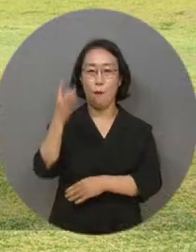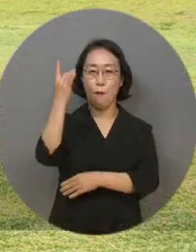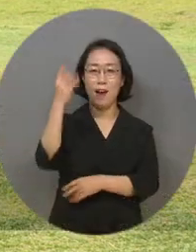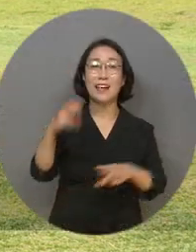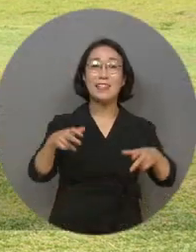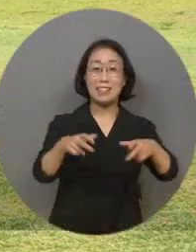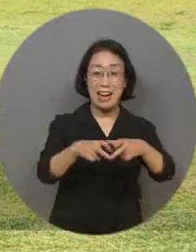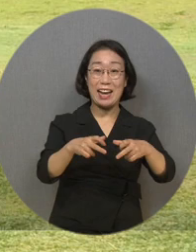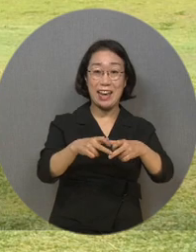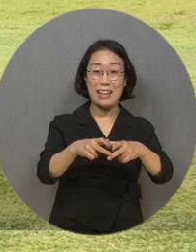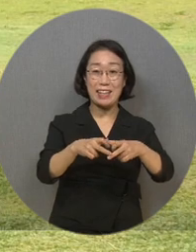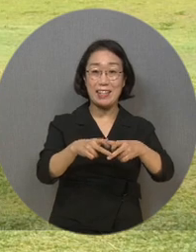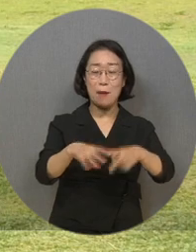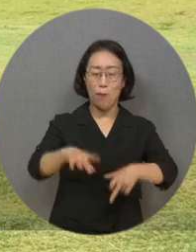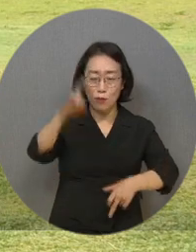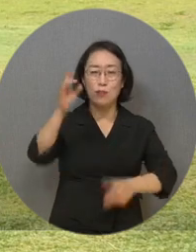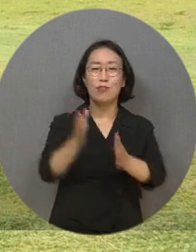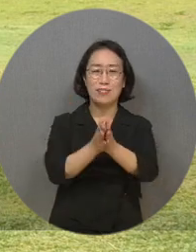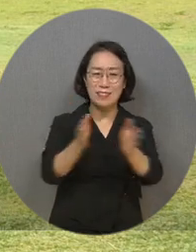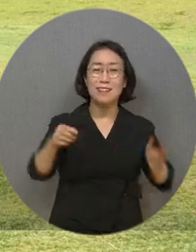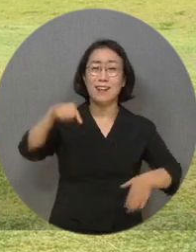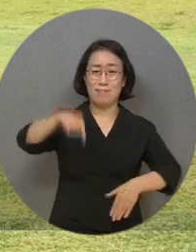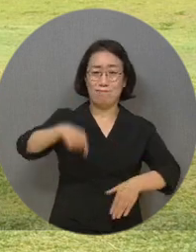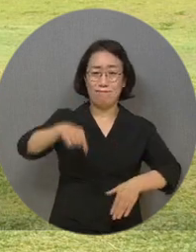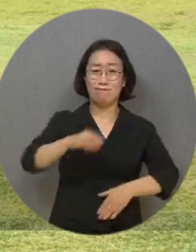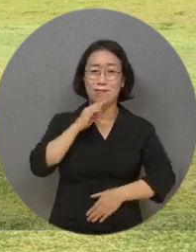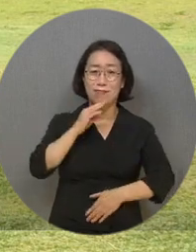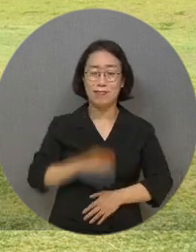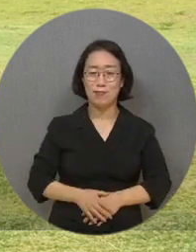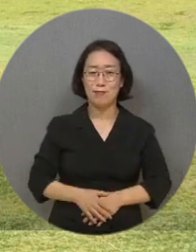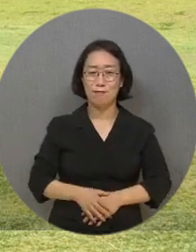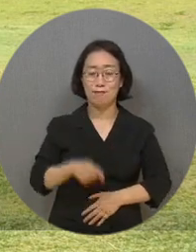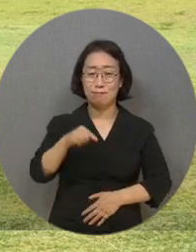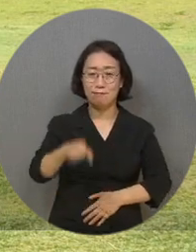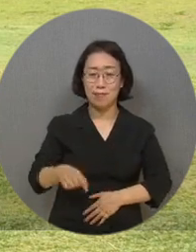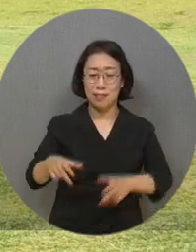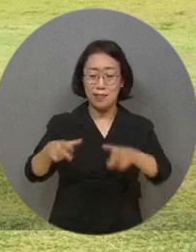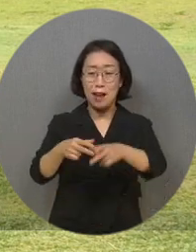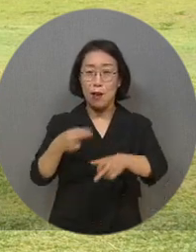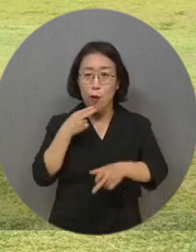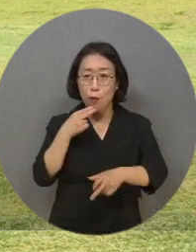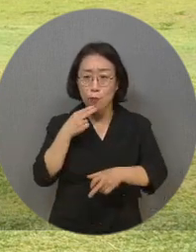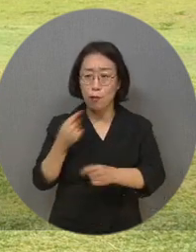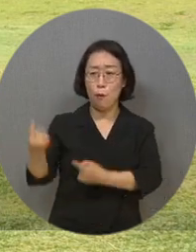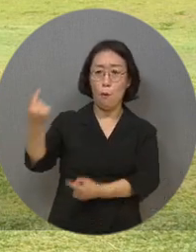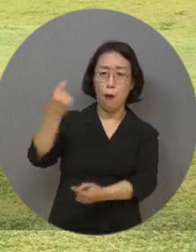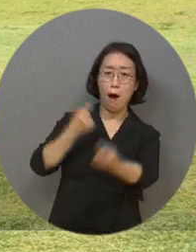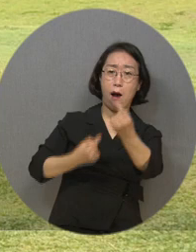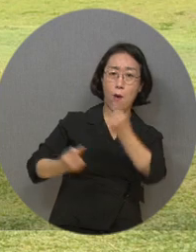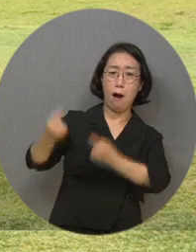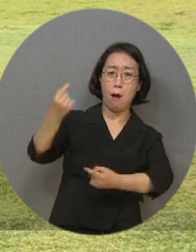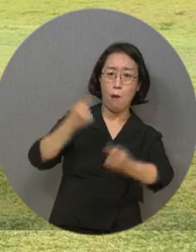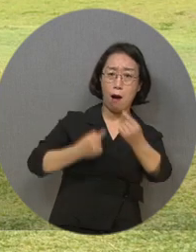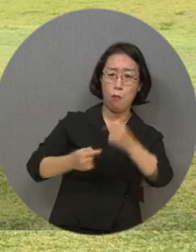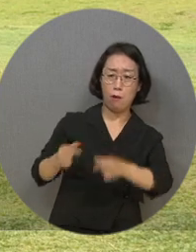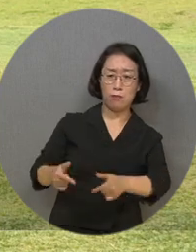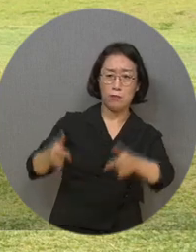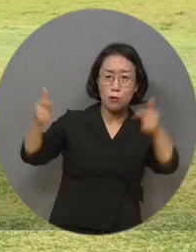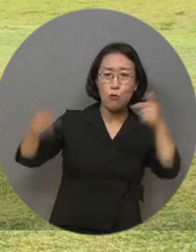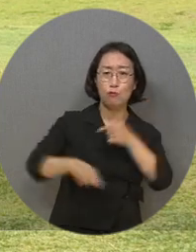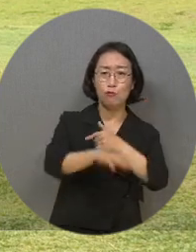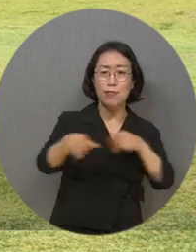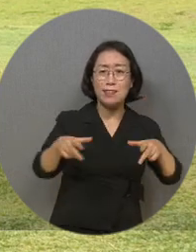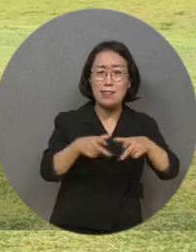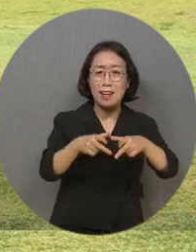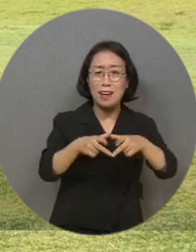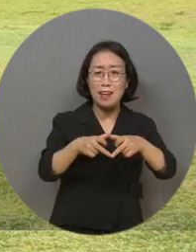원래는 장애인들이 먼저 시작한 골프인데요. 비장애인들이 많이 자리를 차지하기 때문에 저희 장애인들이